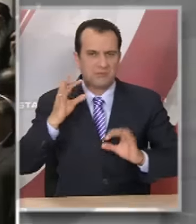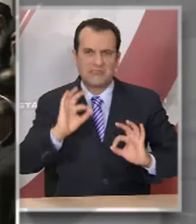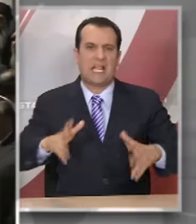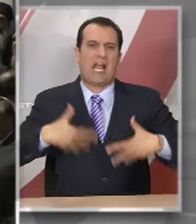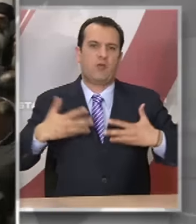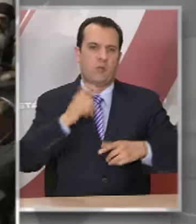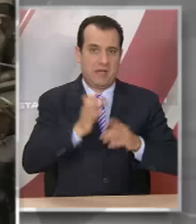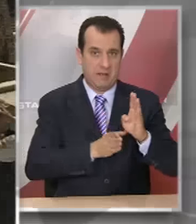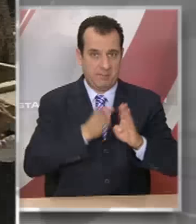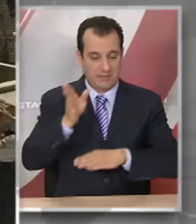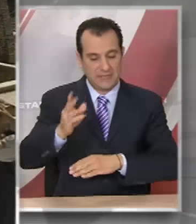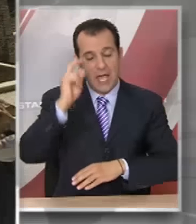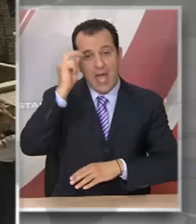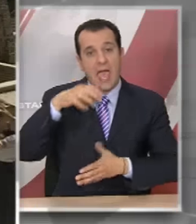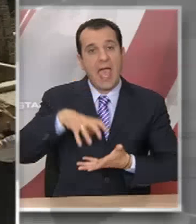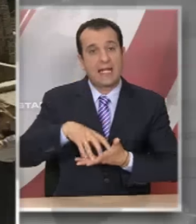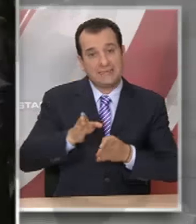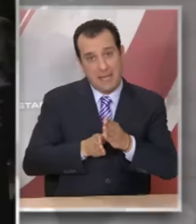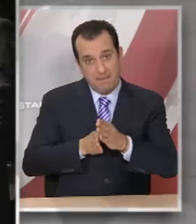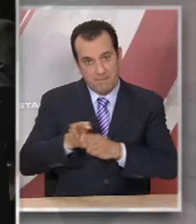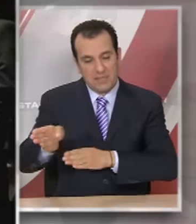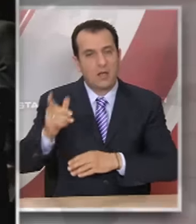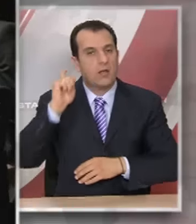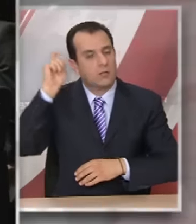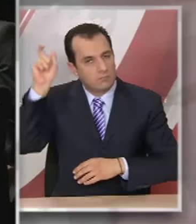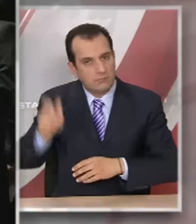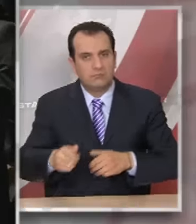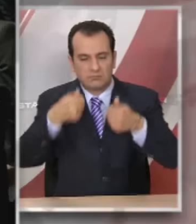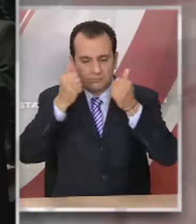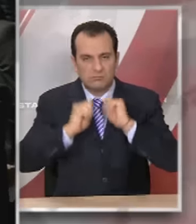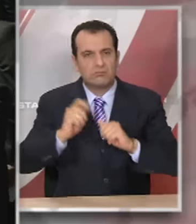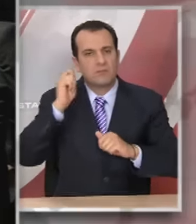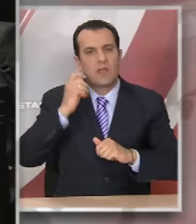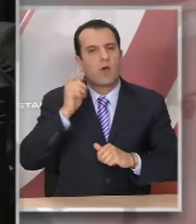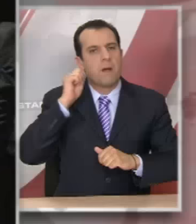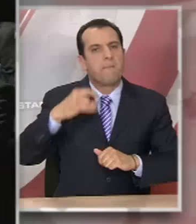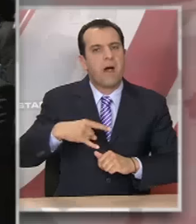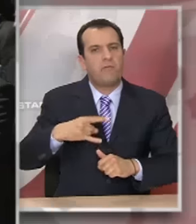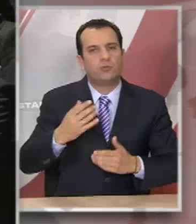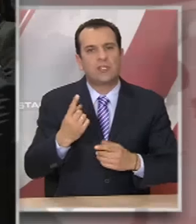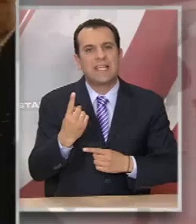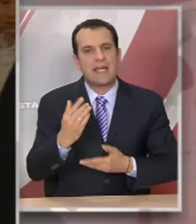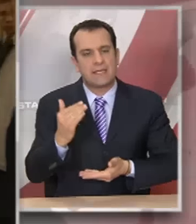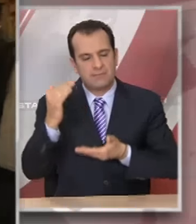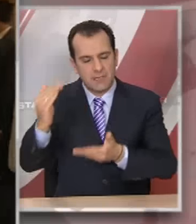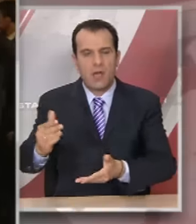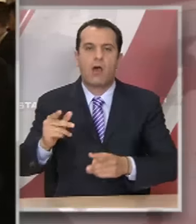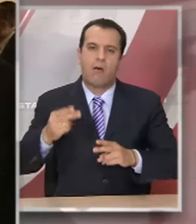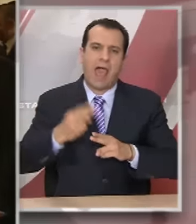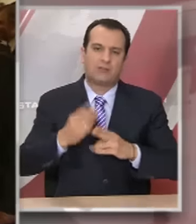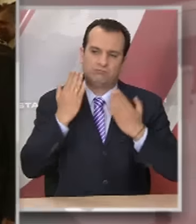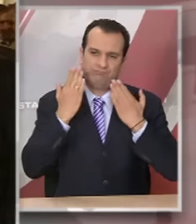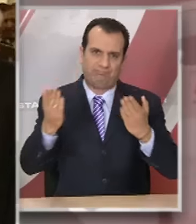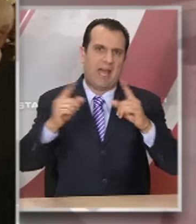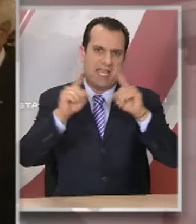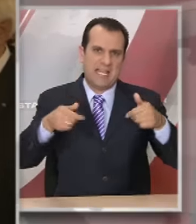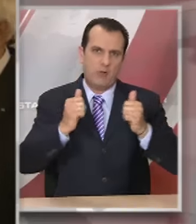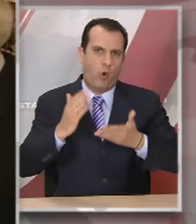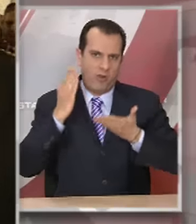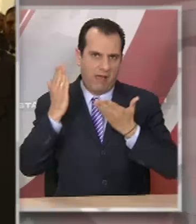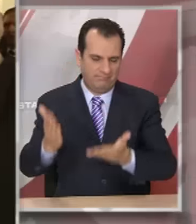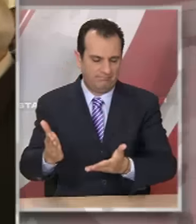μπήκε στην εκκλησία, έγινε δεκτός από τον Γέροντα Παύλο που του πρόσφερε ένα κερί και στη συνέχεια προσκύνησε θαυματουργή εικόνα του Άξιον Εστί. Να αναφέρουμε ότι οι